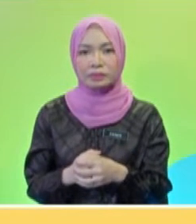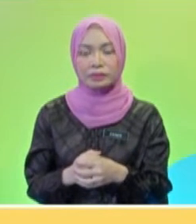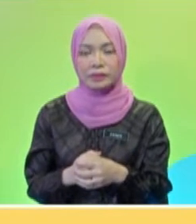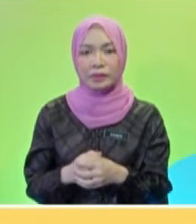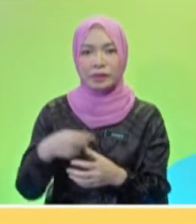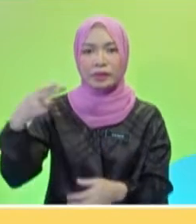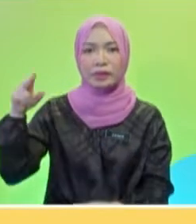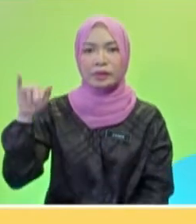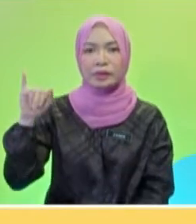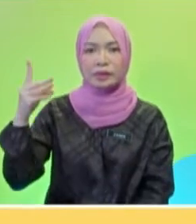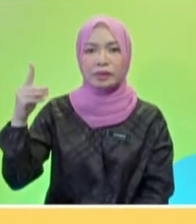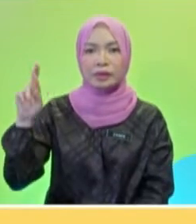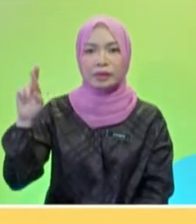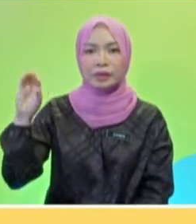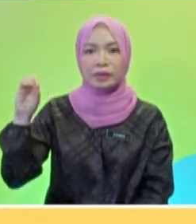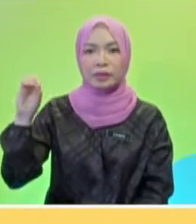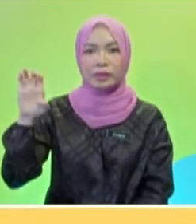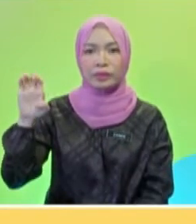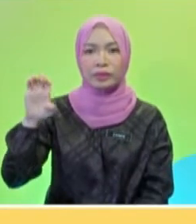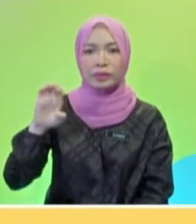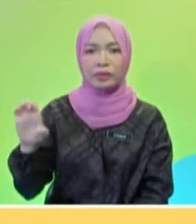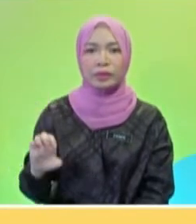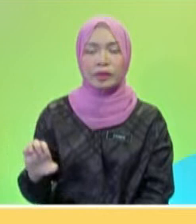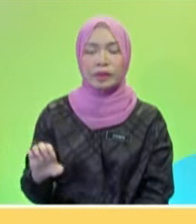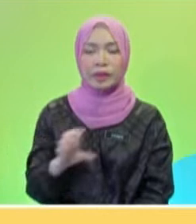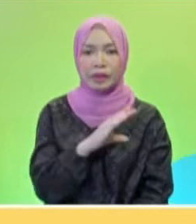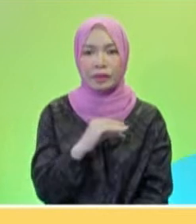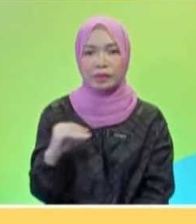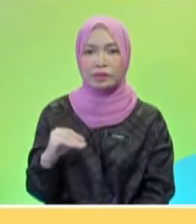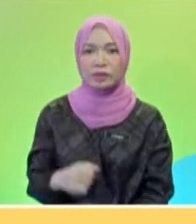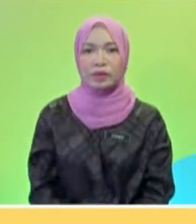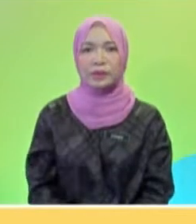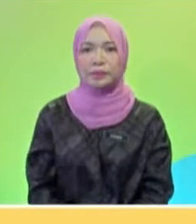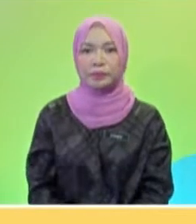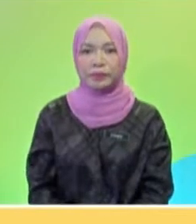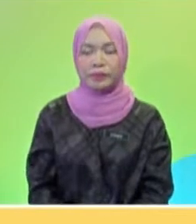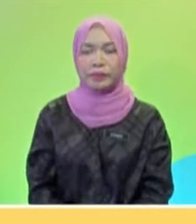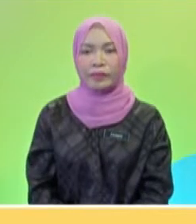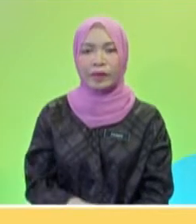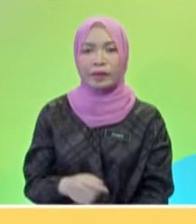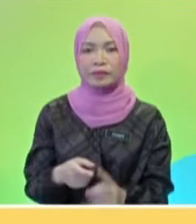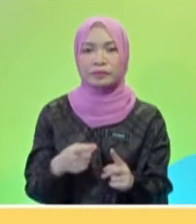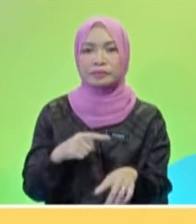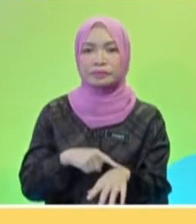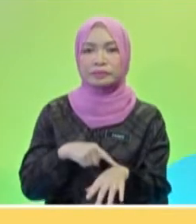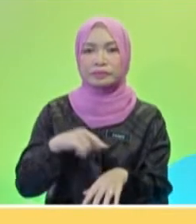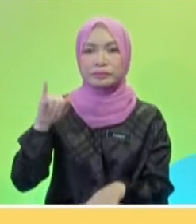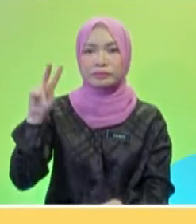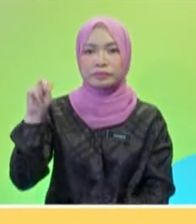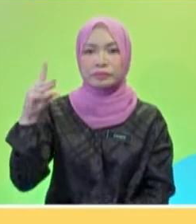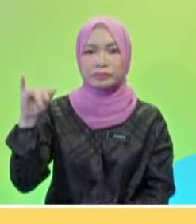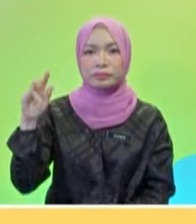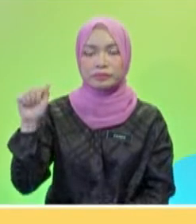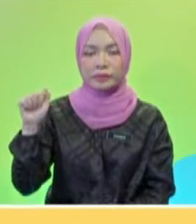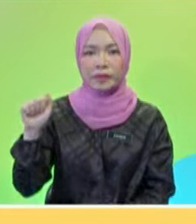negara India membangunkan tenaga daripada tenaga Bayu masih seperti Bhutan tumbuhan dan sisa tinja Kyle